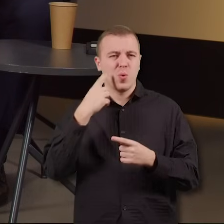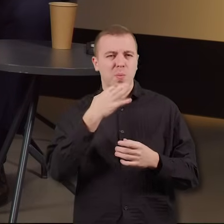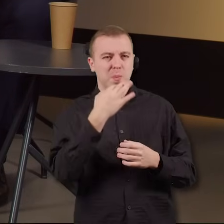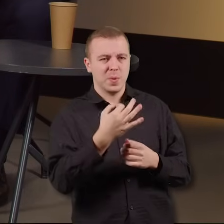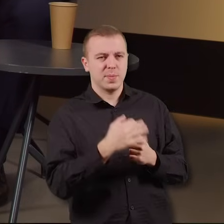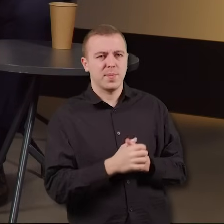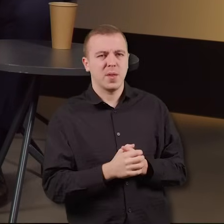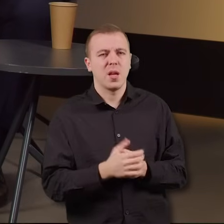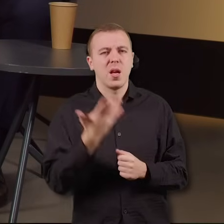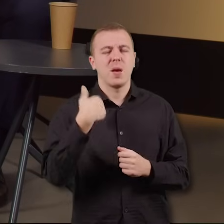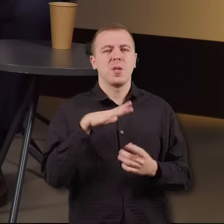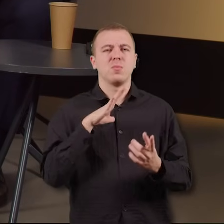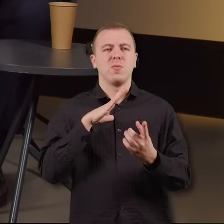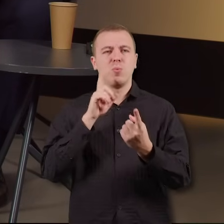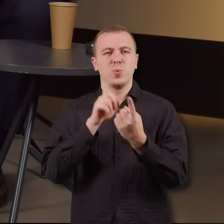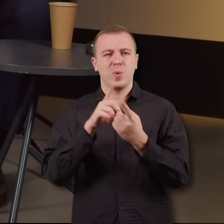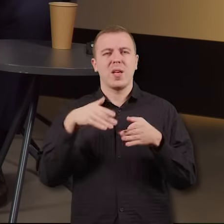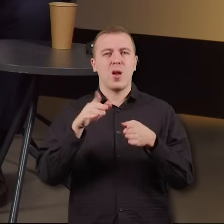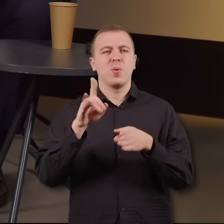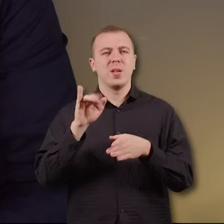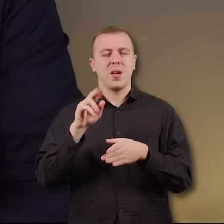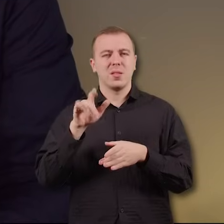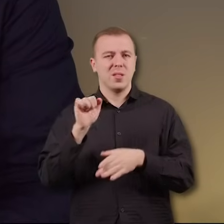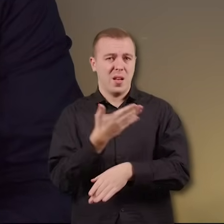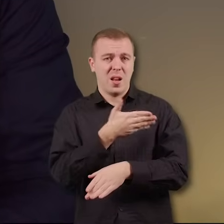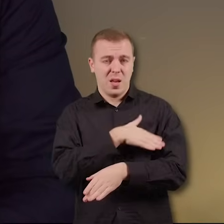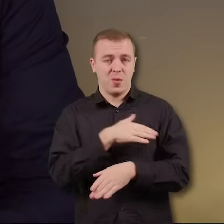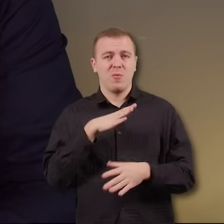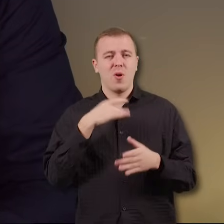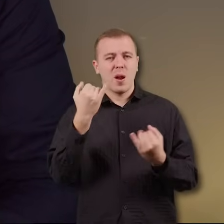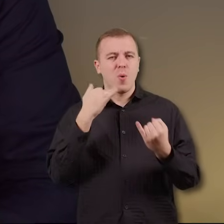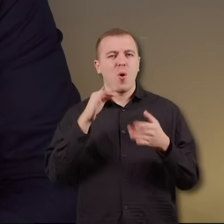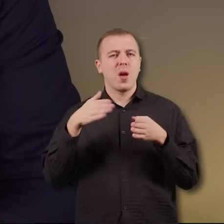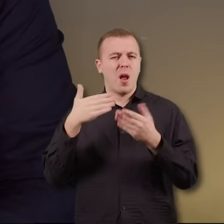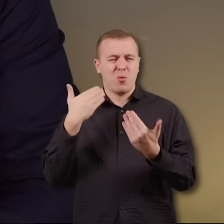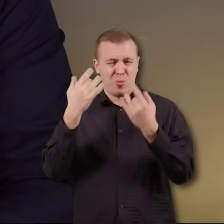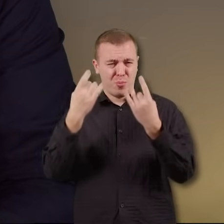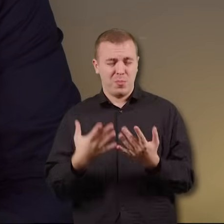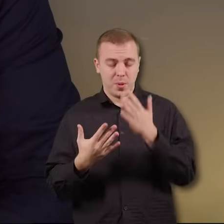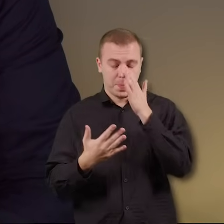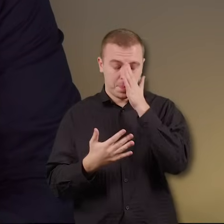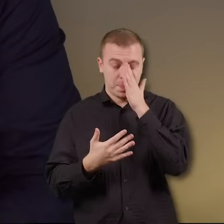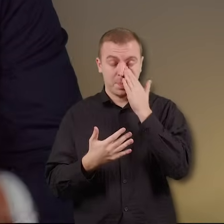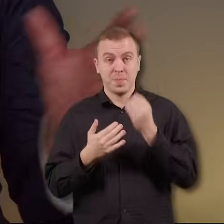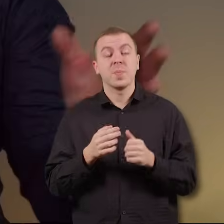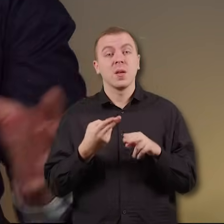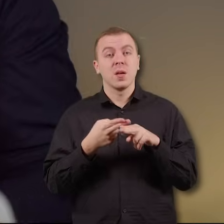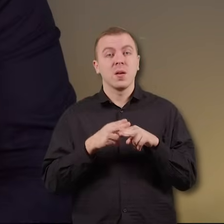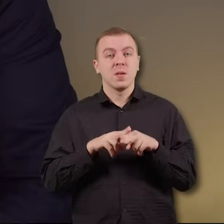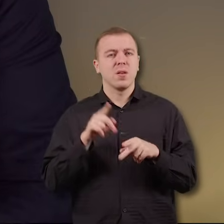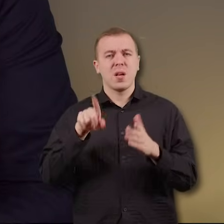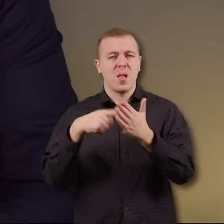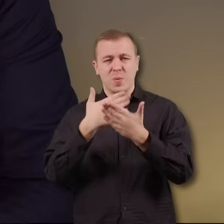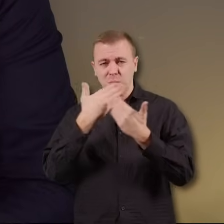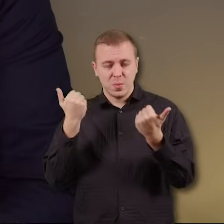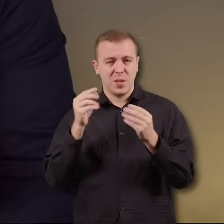tiesiog, kai mes buvom susitikę su kelių direkcijos, Lenkijos kelių direkcija, ir kalbėjom apie kelius, atrodo taip labai paprasta. Ir jie, net neklausiant jų, jie